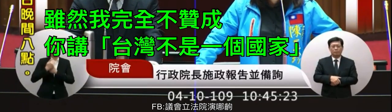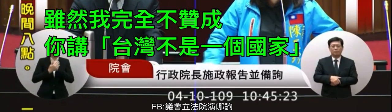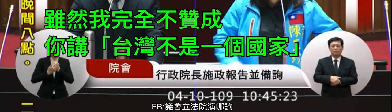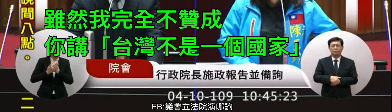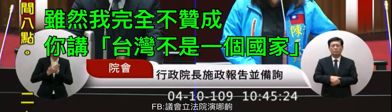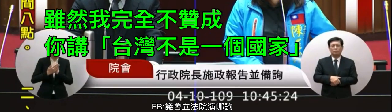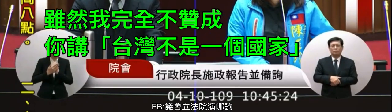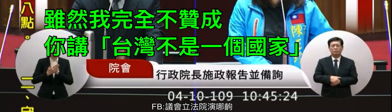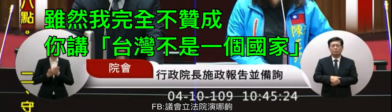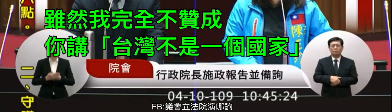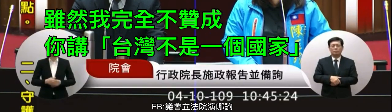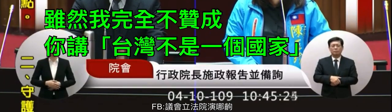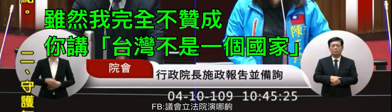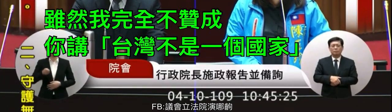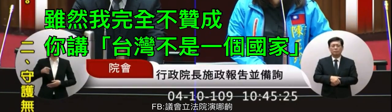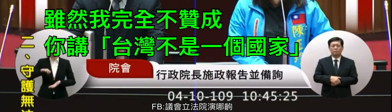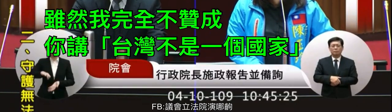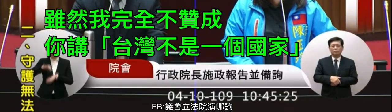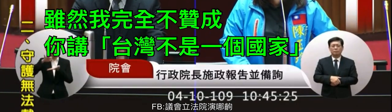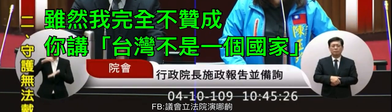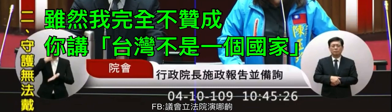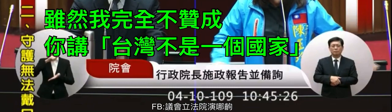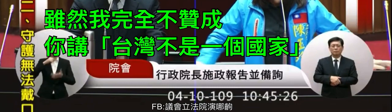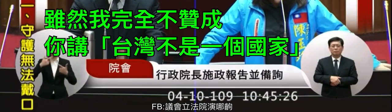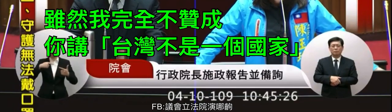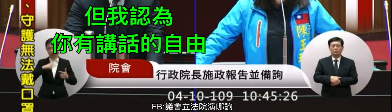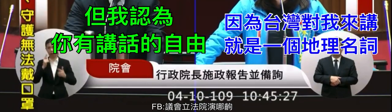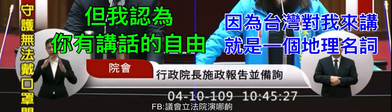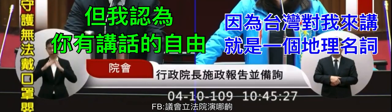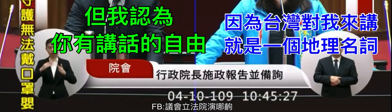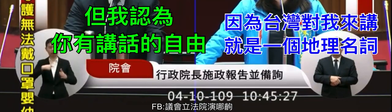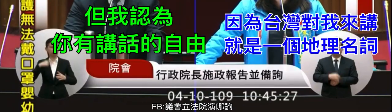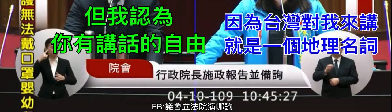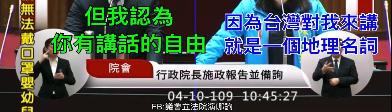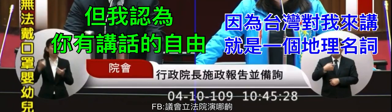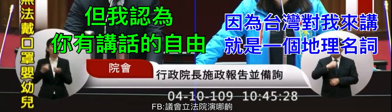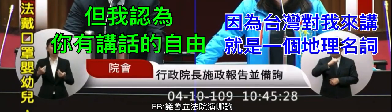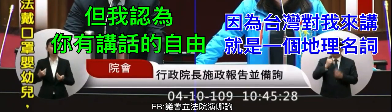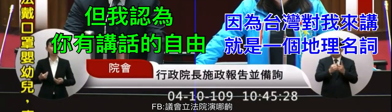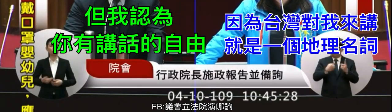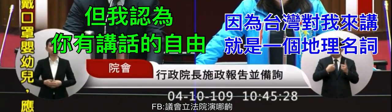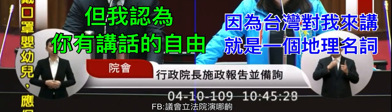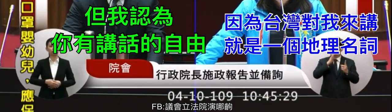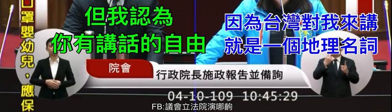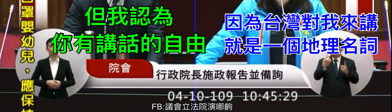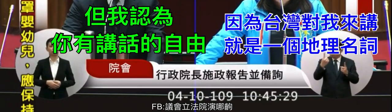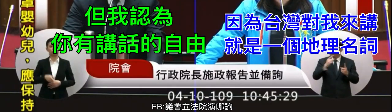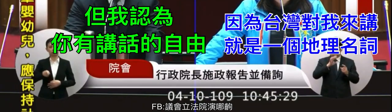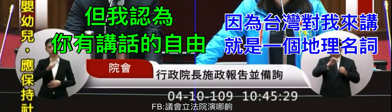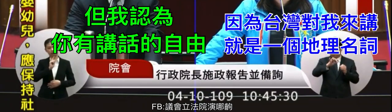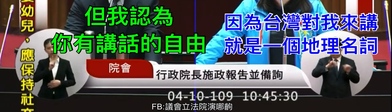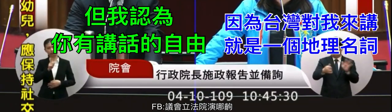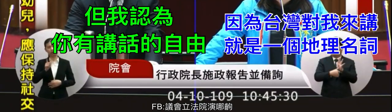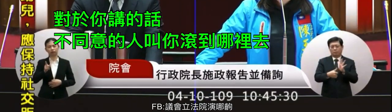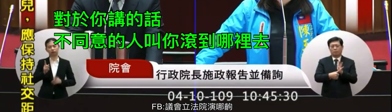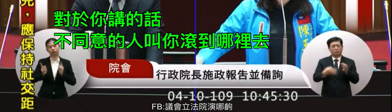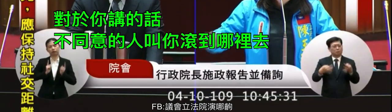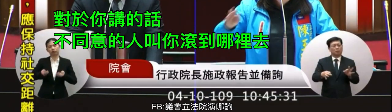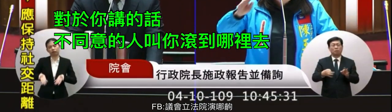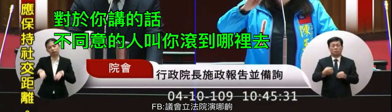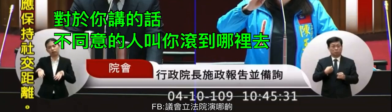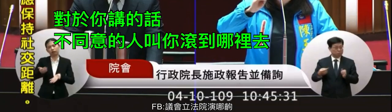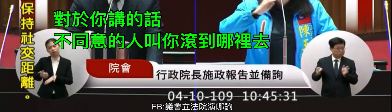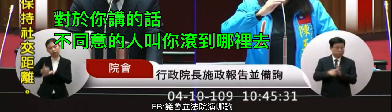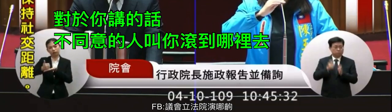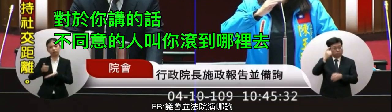我完全不赞成你讲台湾不是一个国家， 因为台湾对我来讲就是一个地理名词。我永